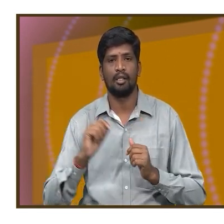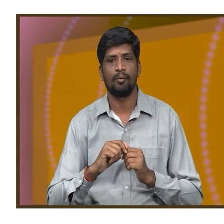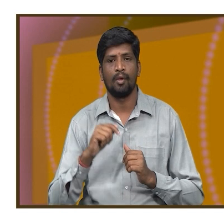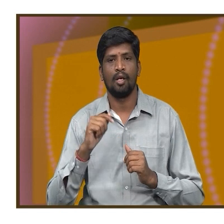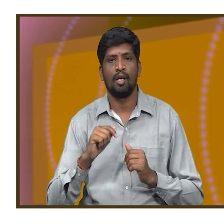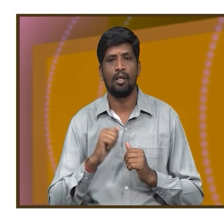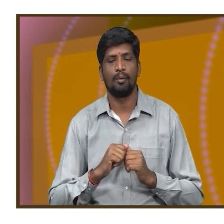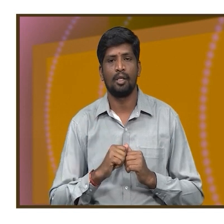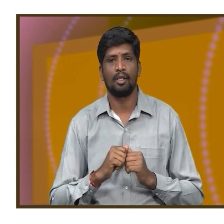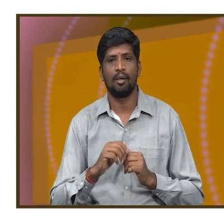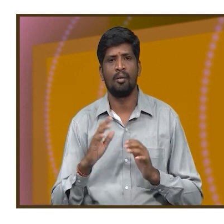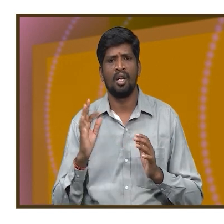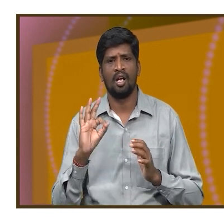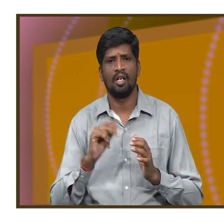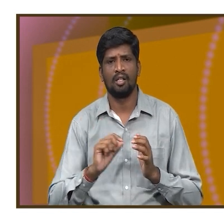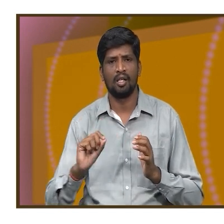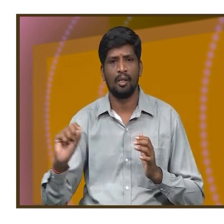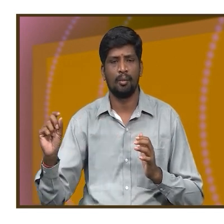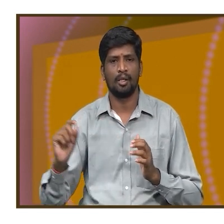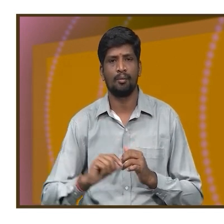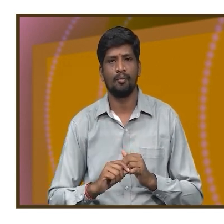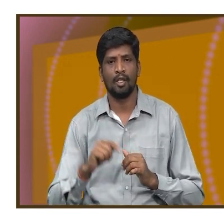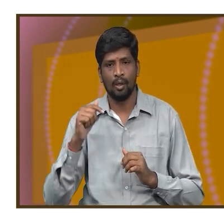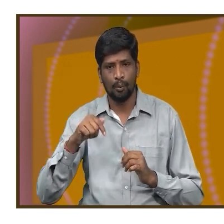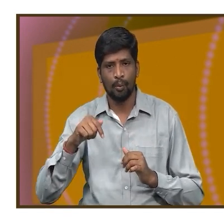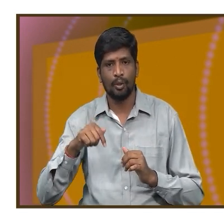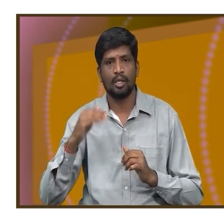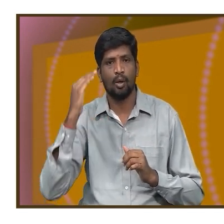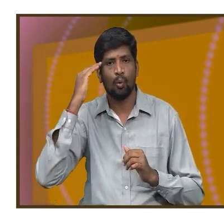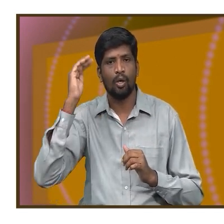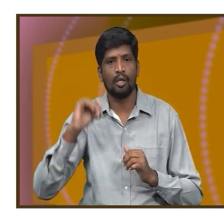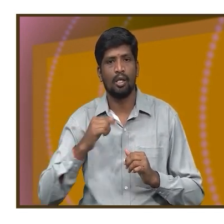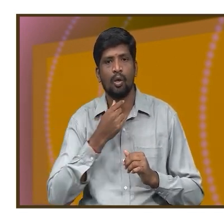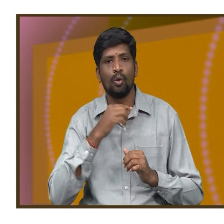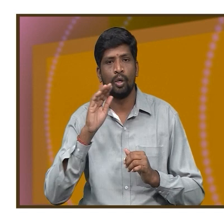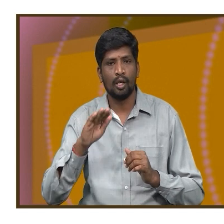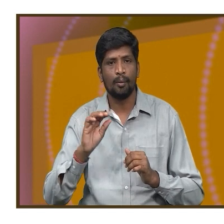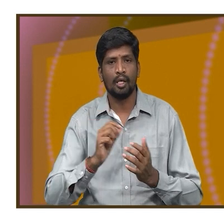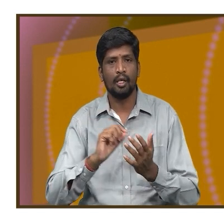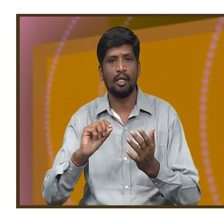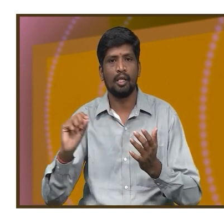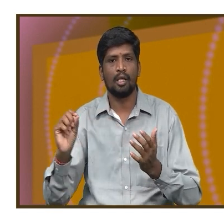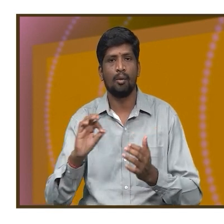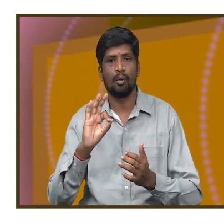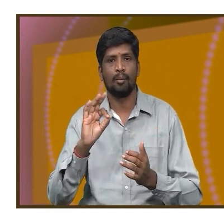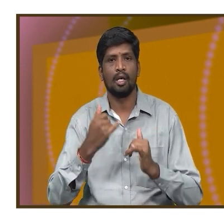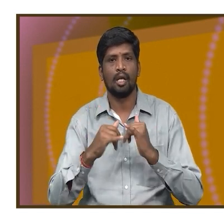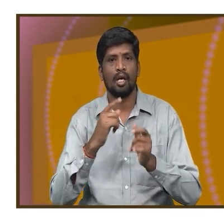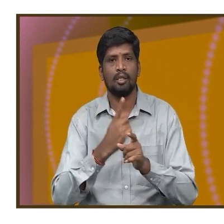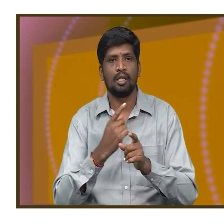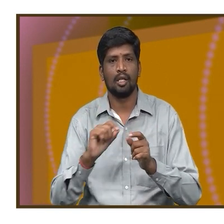ஒரு அவர் பெரிய எழுத்தாளர், தற்கால தமிழ் படைப்புலகில் மிக முக்கியமான எழுத்தாளராக எஸ் ராமகிருஷ்ணன் அவர்கள்